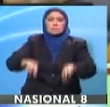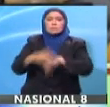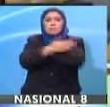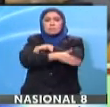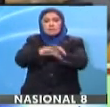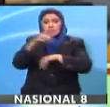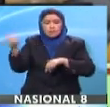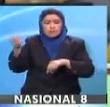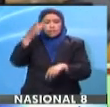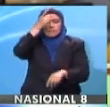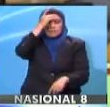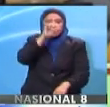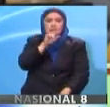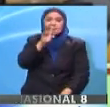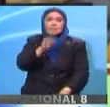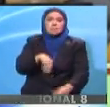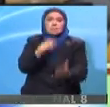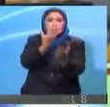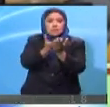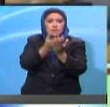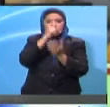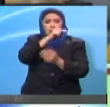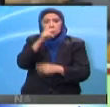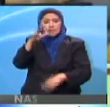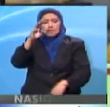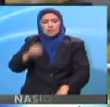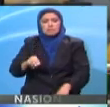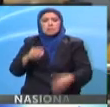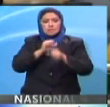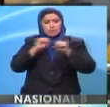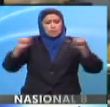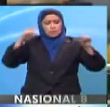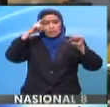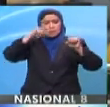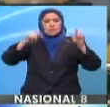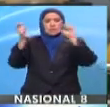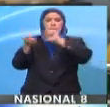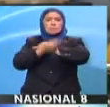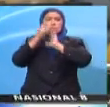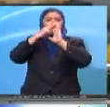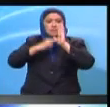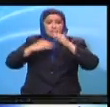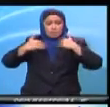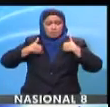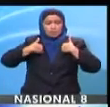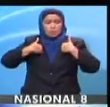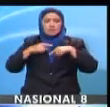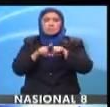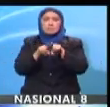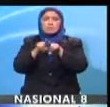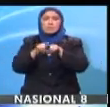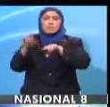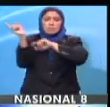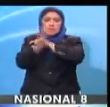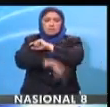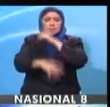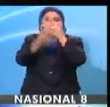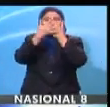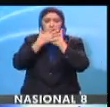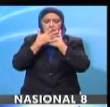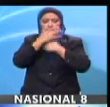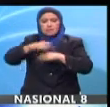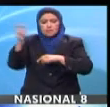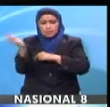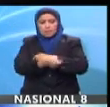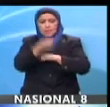Datuk Adam telah mencadangkan agar kdn bersedia menamb baik perutukan undang-undang sedia ada yang mengenakan hukuman penjar dan sebatan